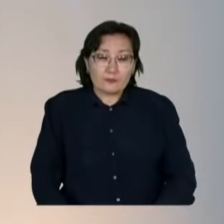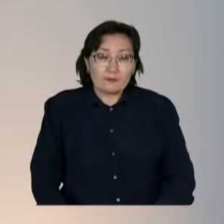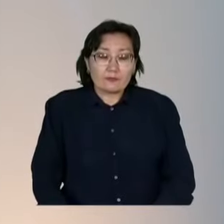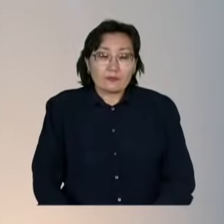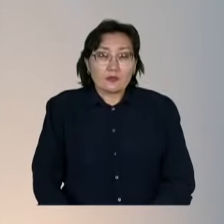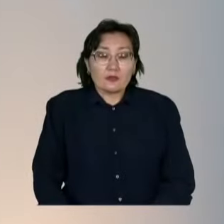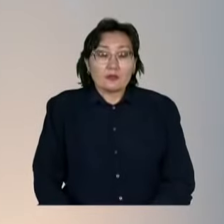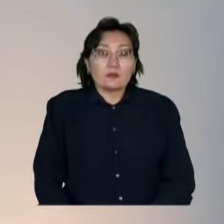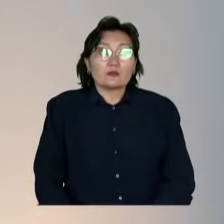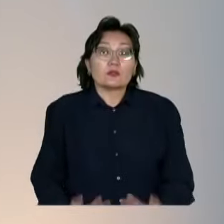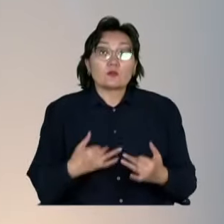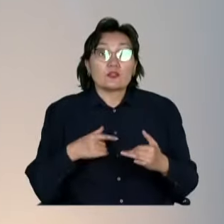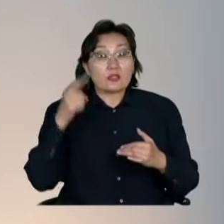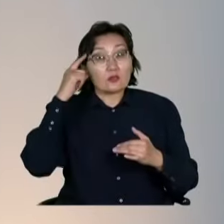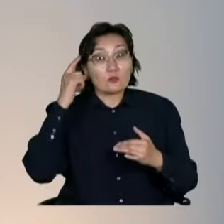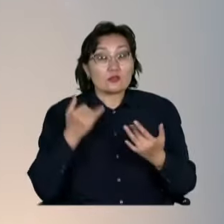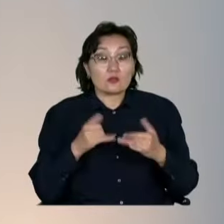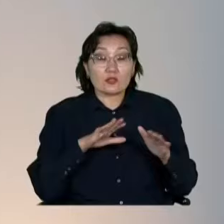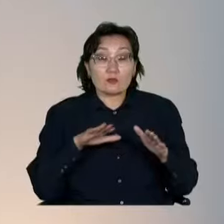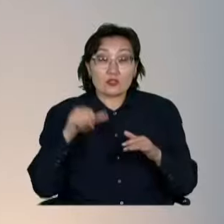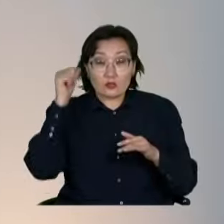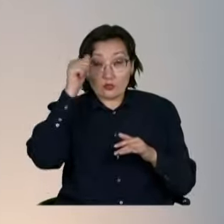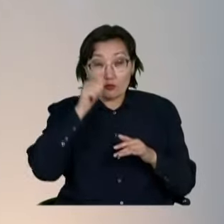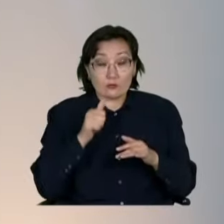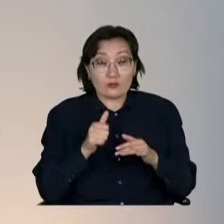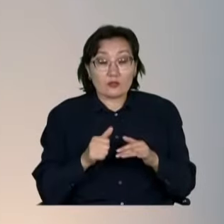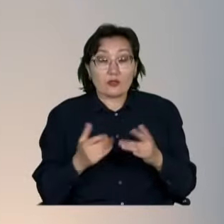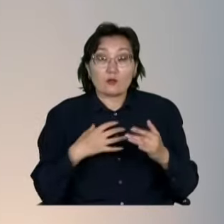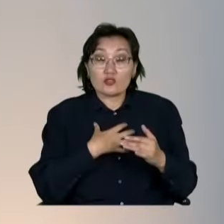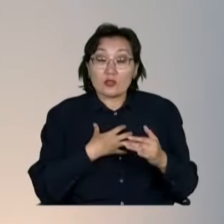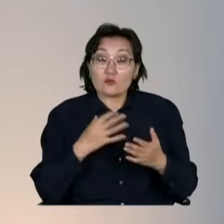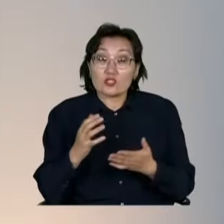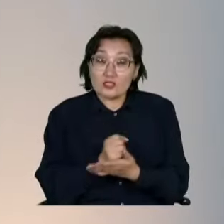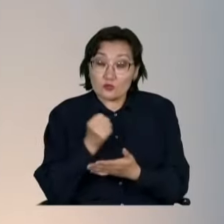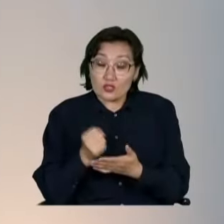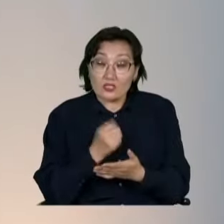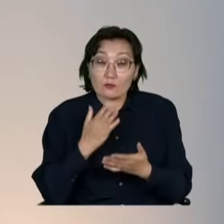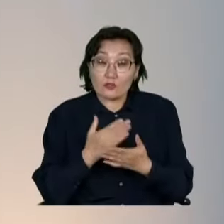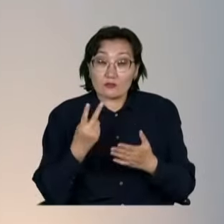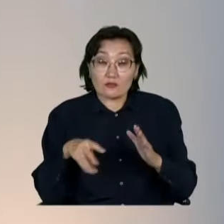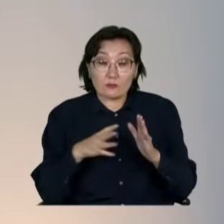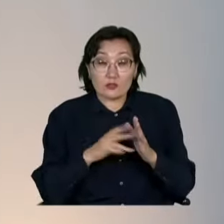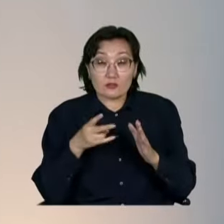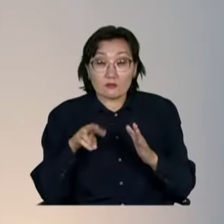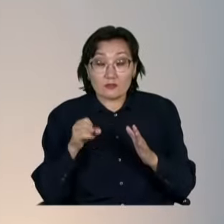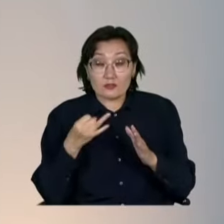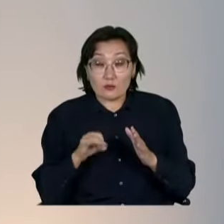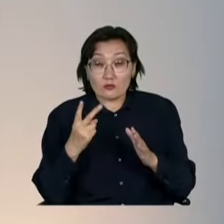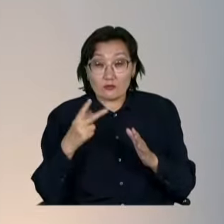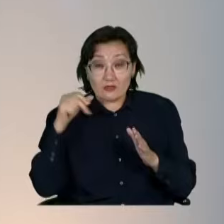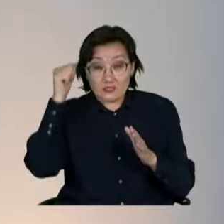депутаты фракции партии «Аманат», я, наверное, думаю, что уже прошел год и таких ключевых достижений. Да, 29 мая 2023 у нас